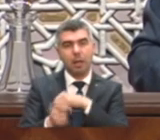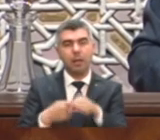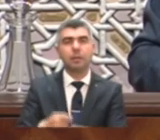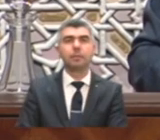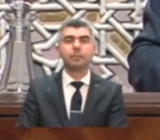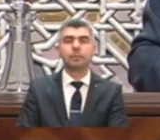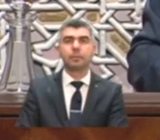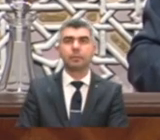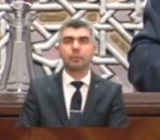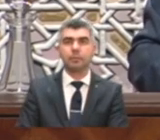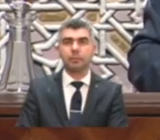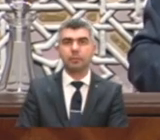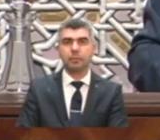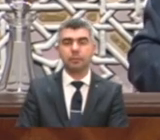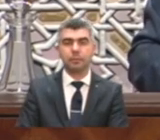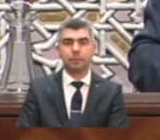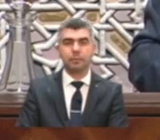تفضل سيد نائب محترم.